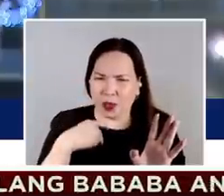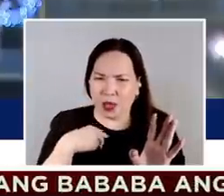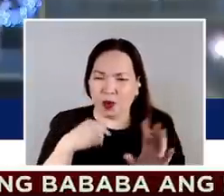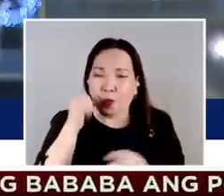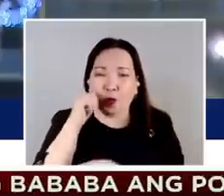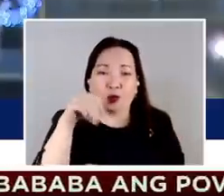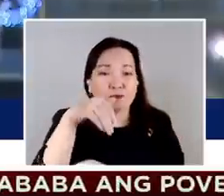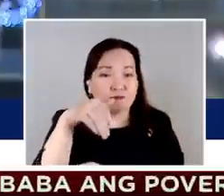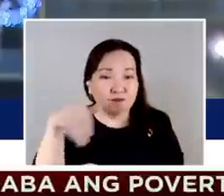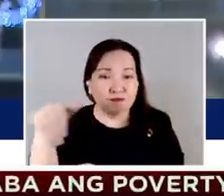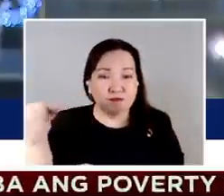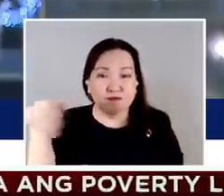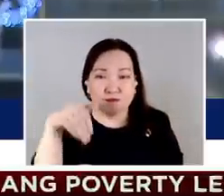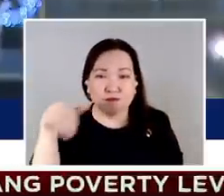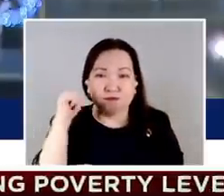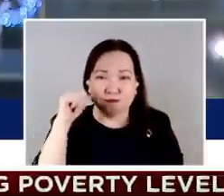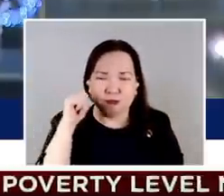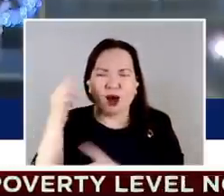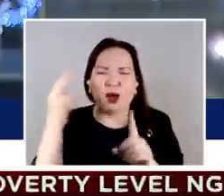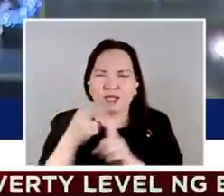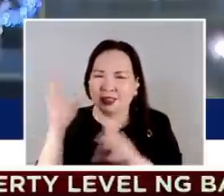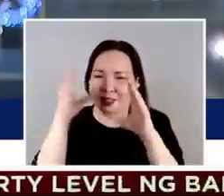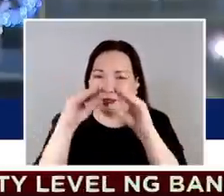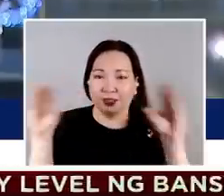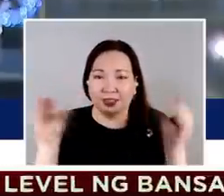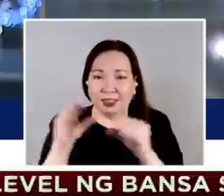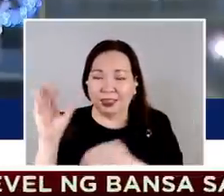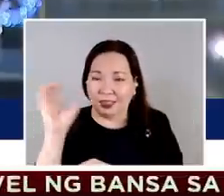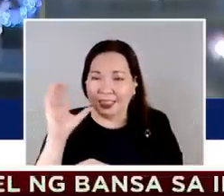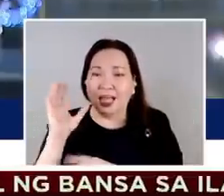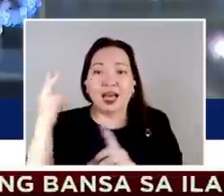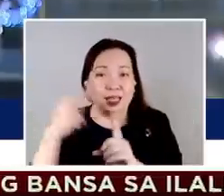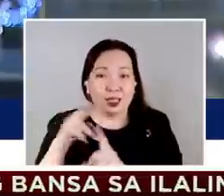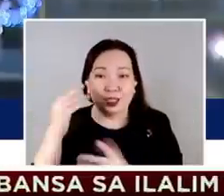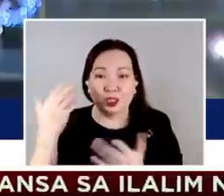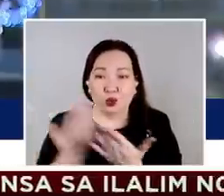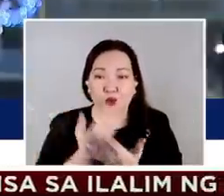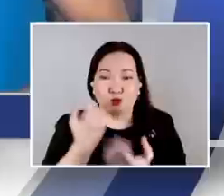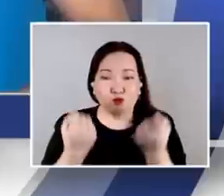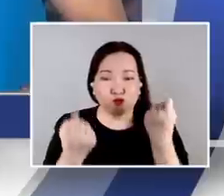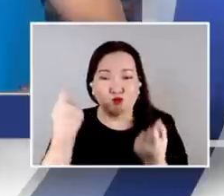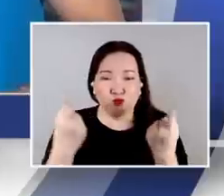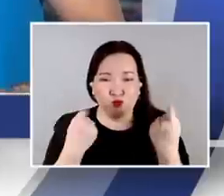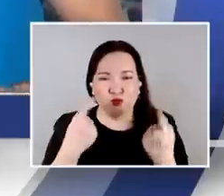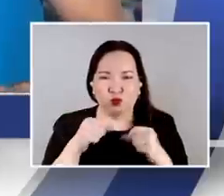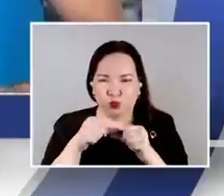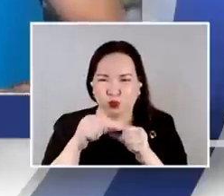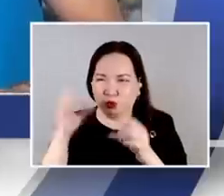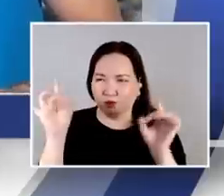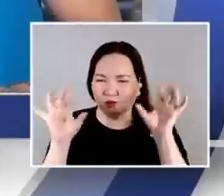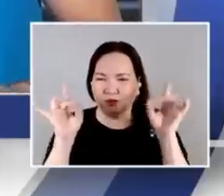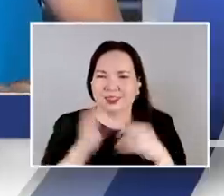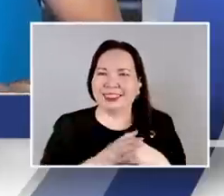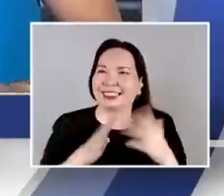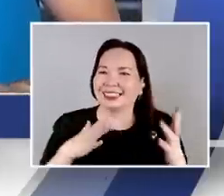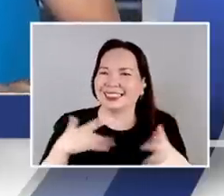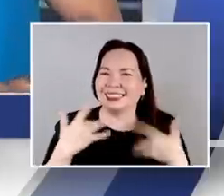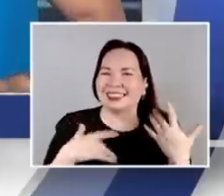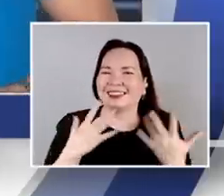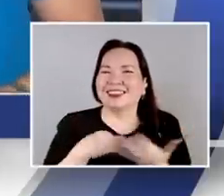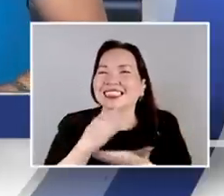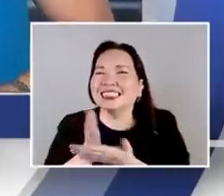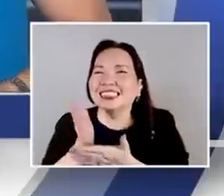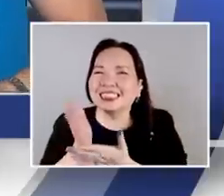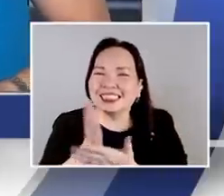na po ito hanggang Pasko at bagong taon. Ate B. Wow, ang exciting ha. Maganda isa-isahin yung mga sites na